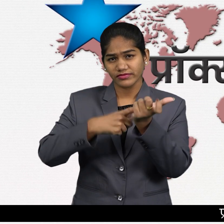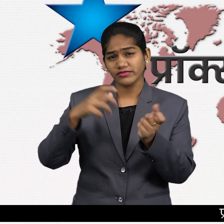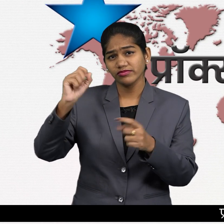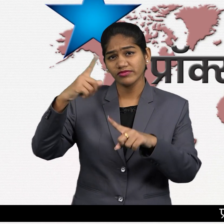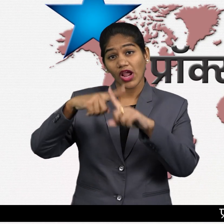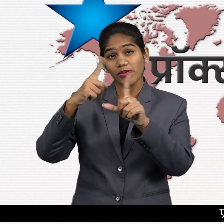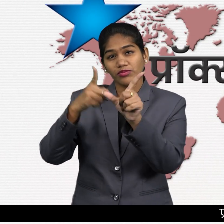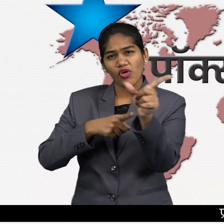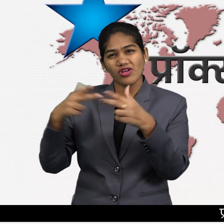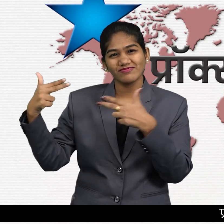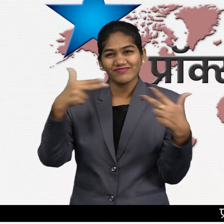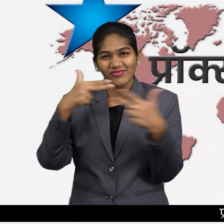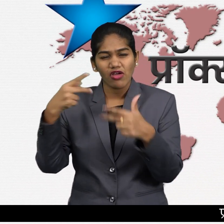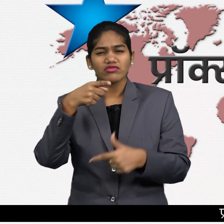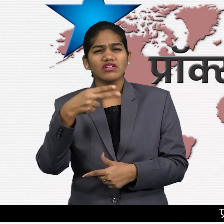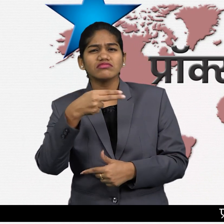प्रॉक्सी युद्ध